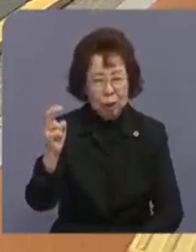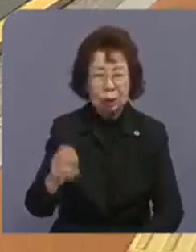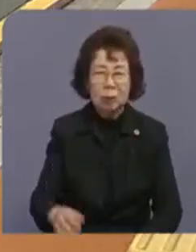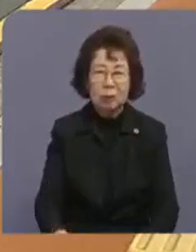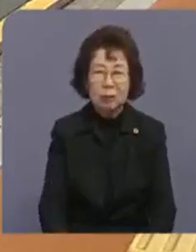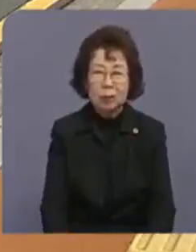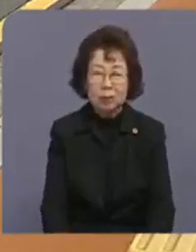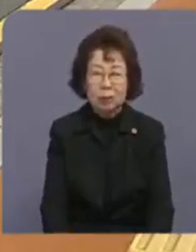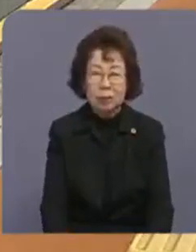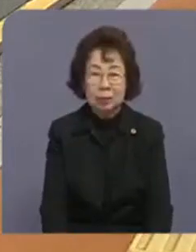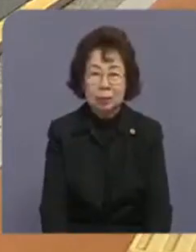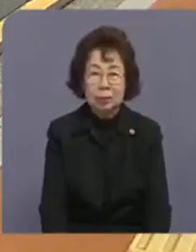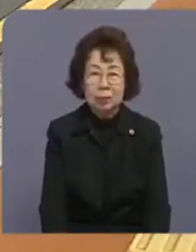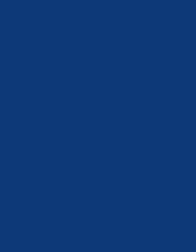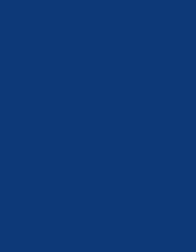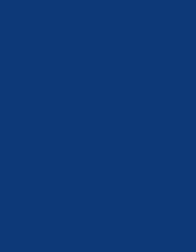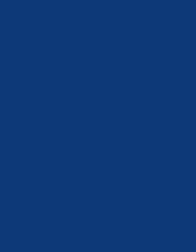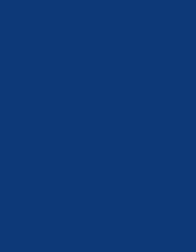뉴스